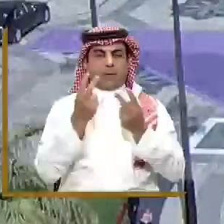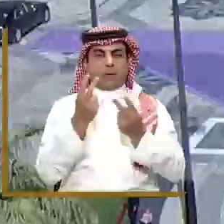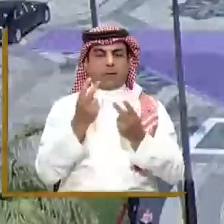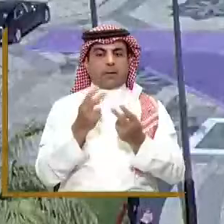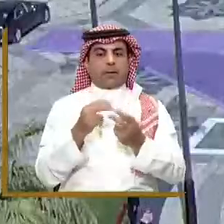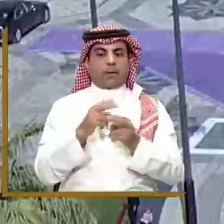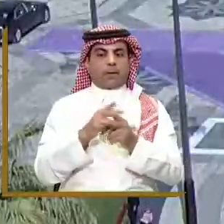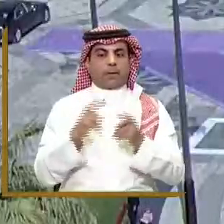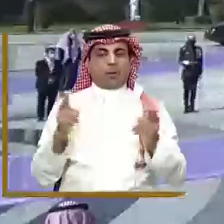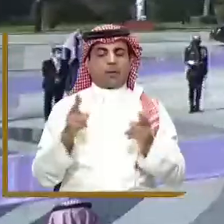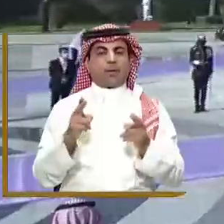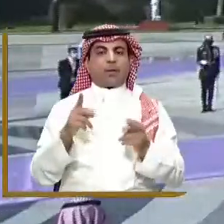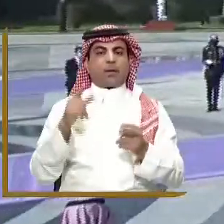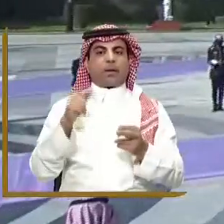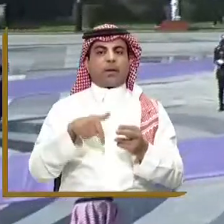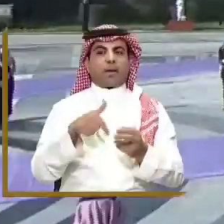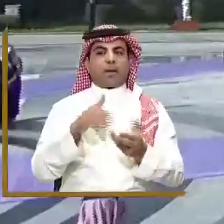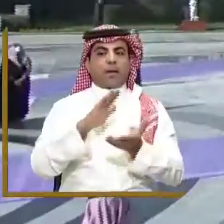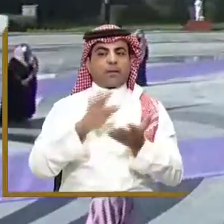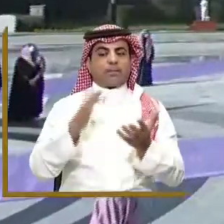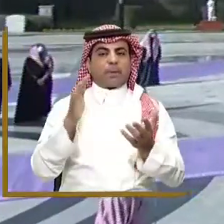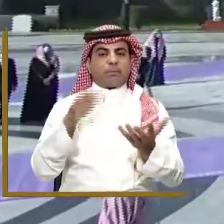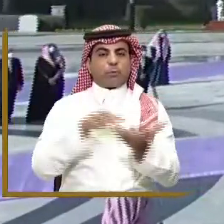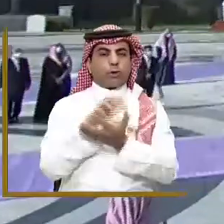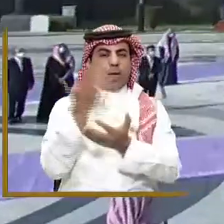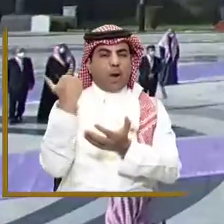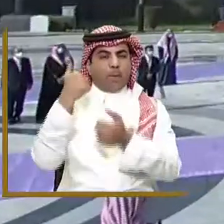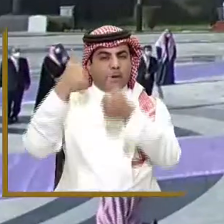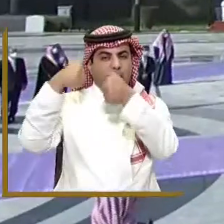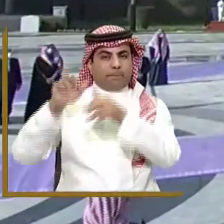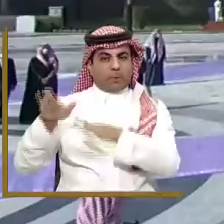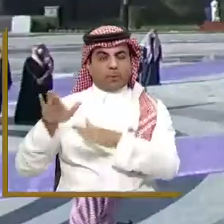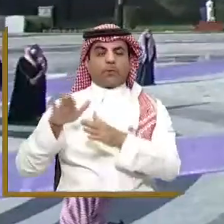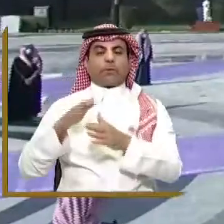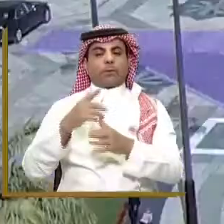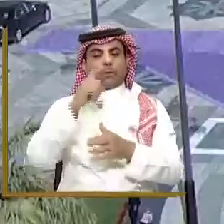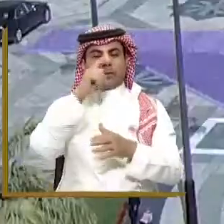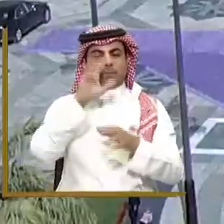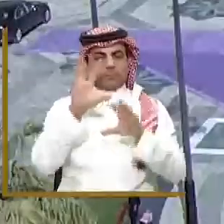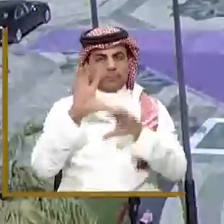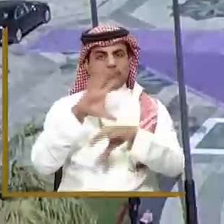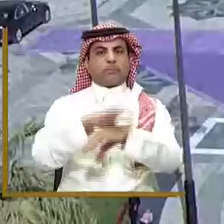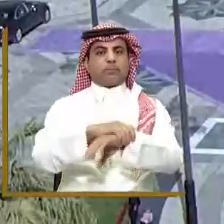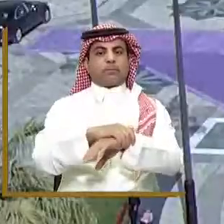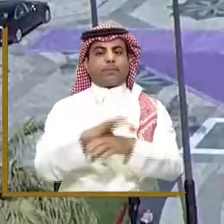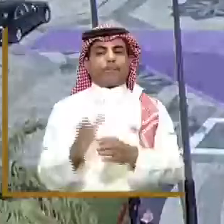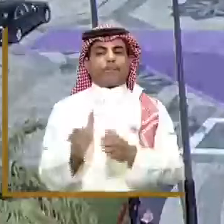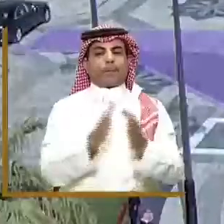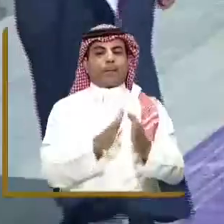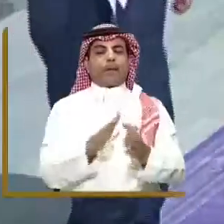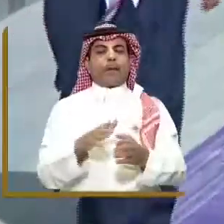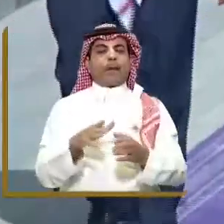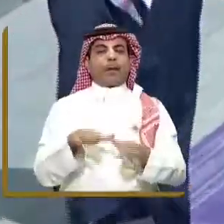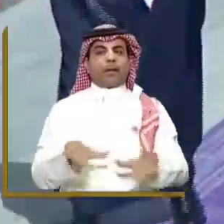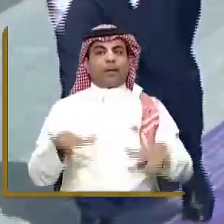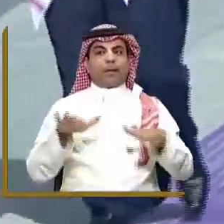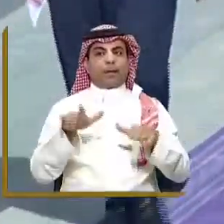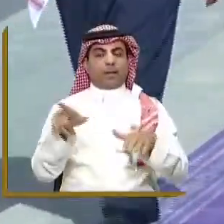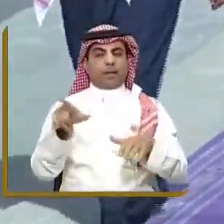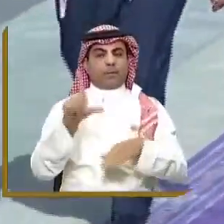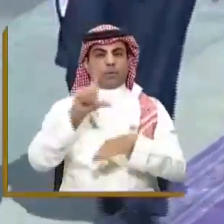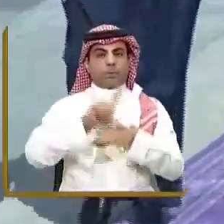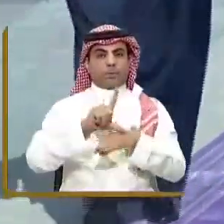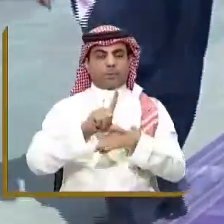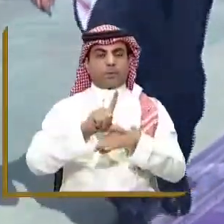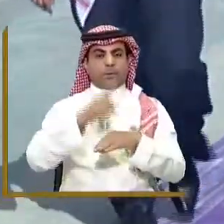جديدة ووجيهة ذات صلة بالقضايا المؤسفة، مؤكدا رئيس الوزراء التايلاندي الالتزام